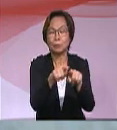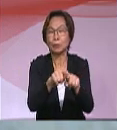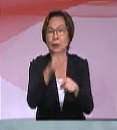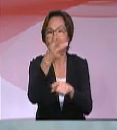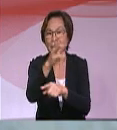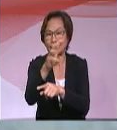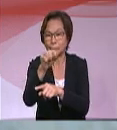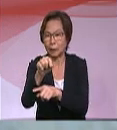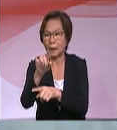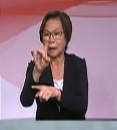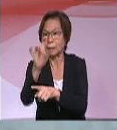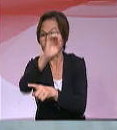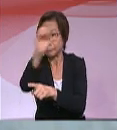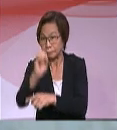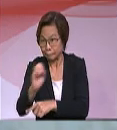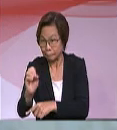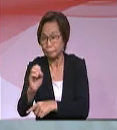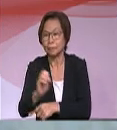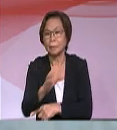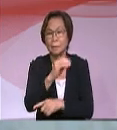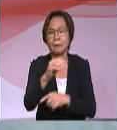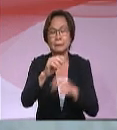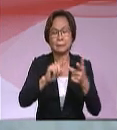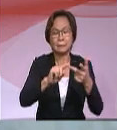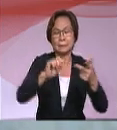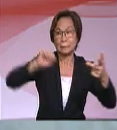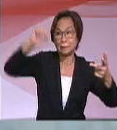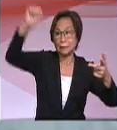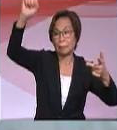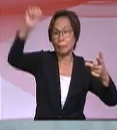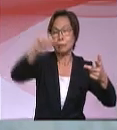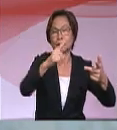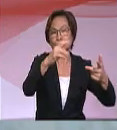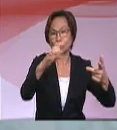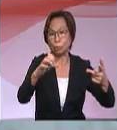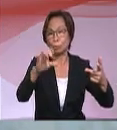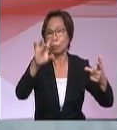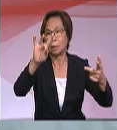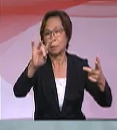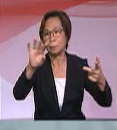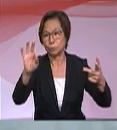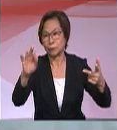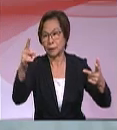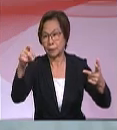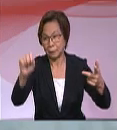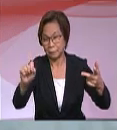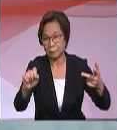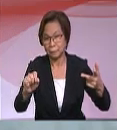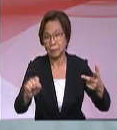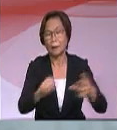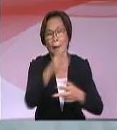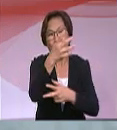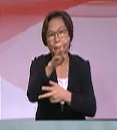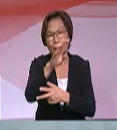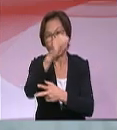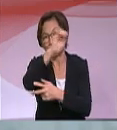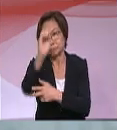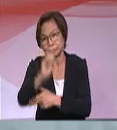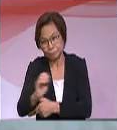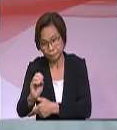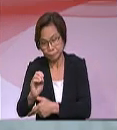dengan 16.8%, dan negeri Sabah sebanyak 189 kes, iaitu